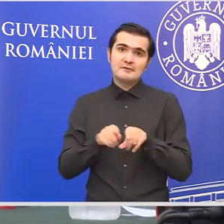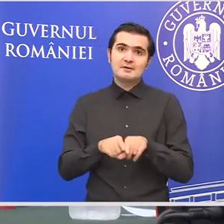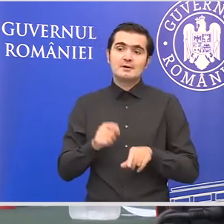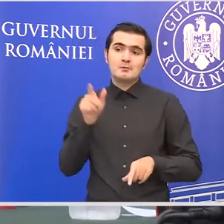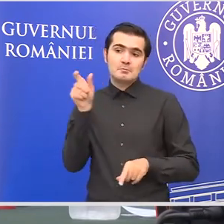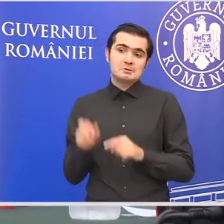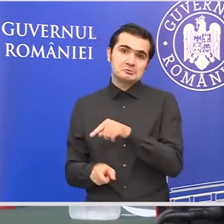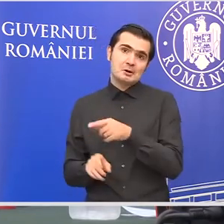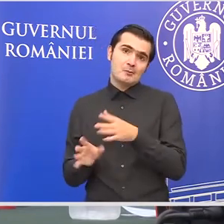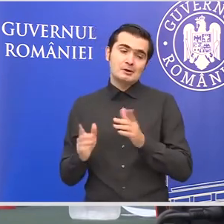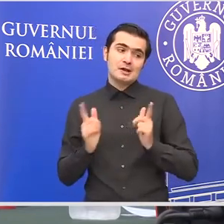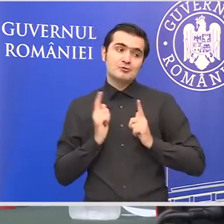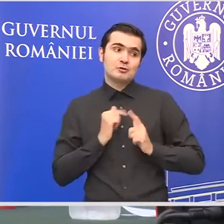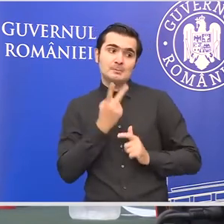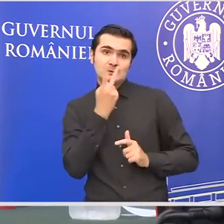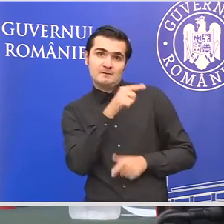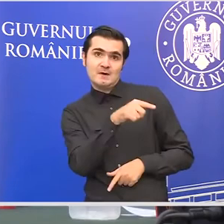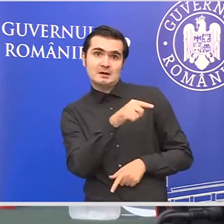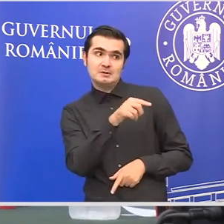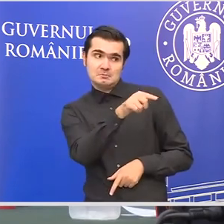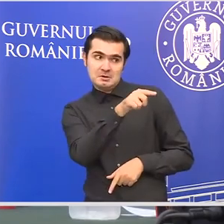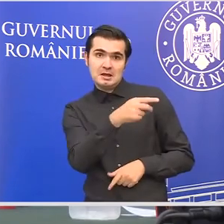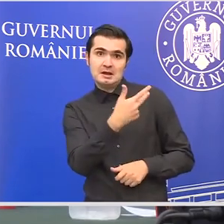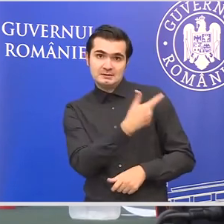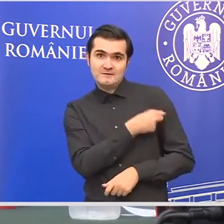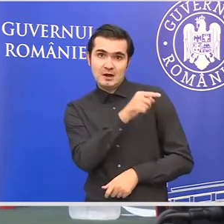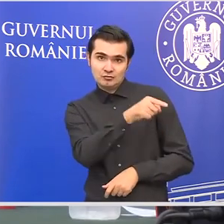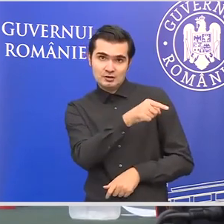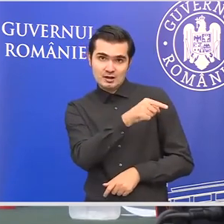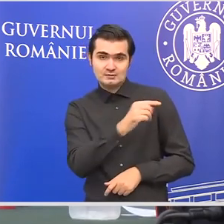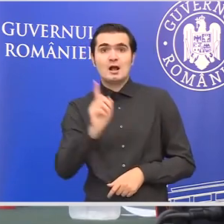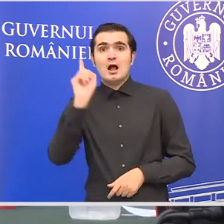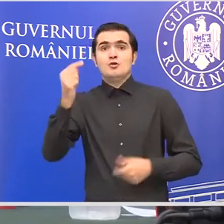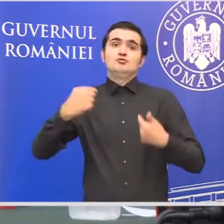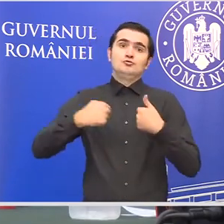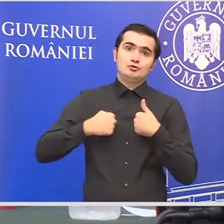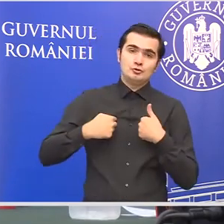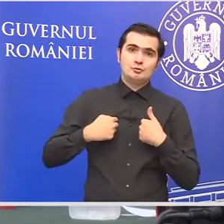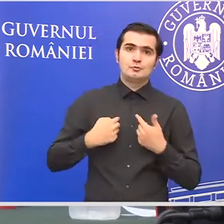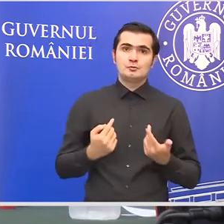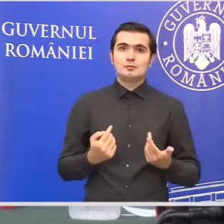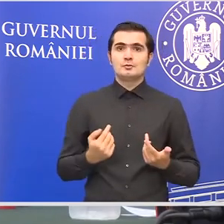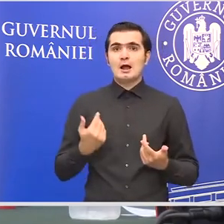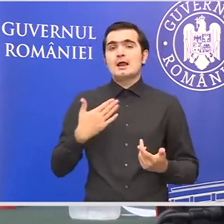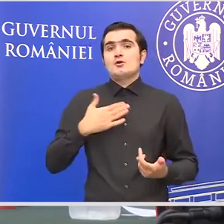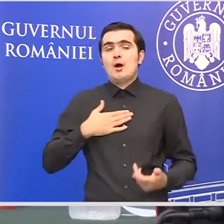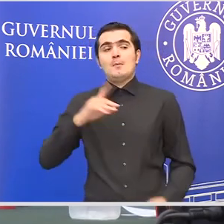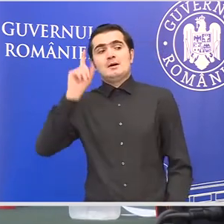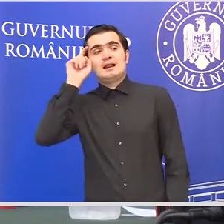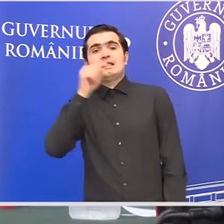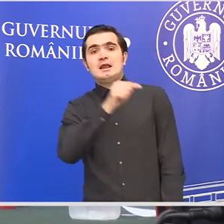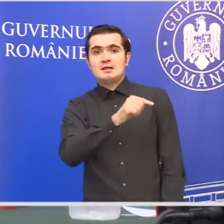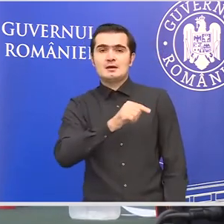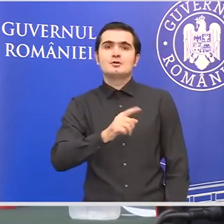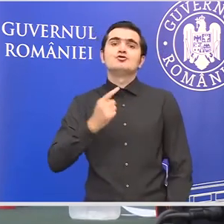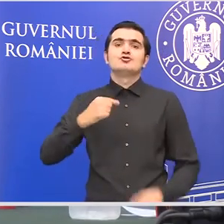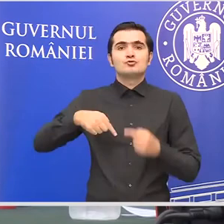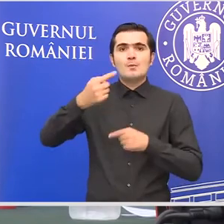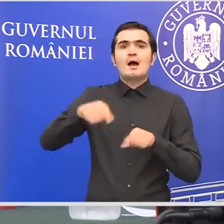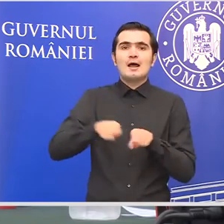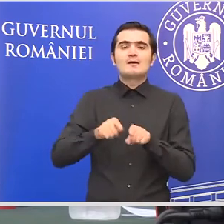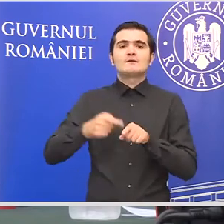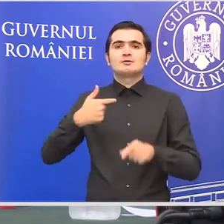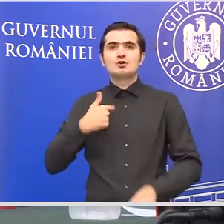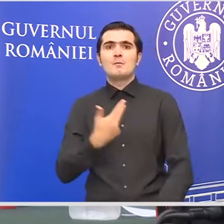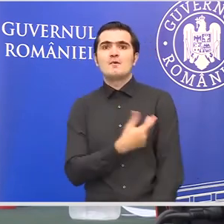așteaptă acest gest să văd dacă se vaccinează o anumită persoană în care eu am încredere și atunci sunt convins că mă